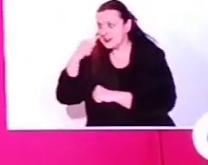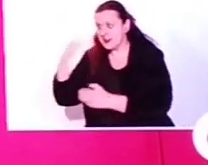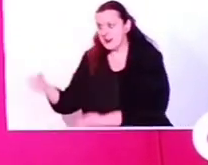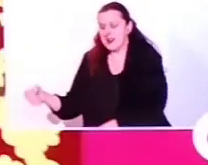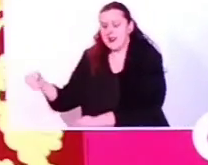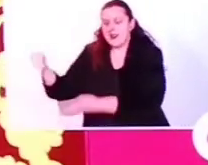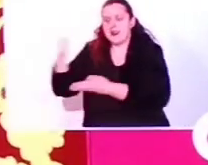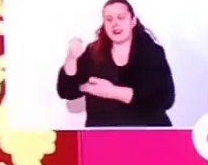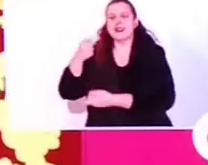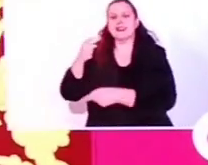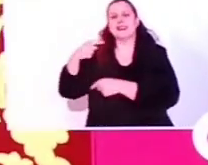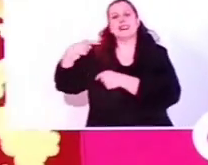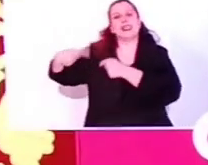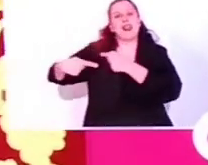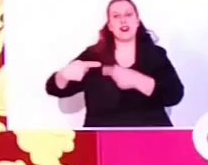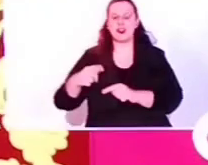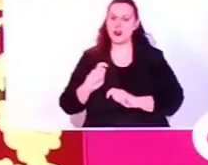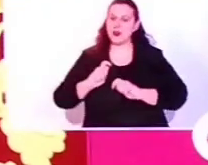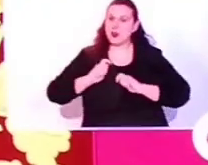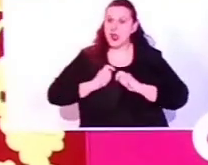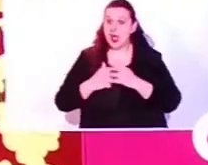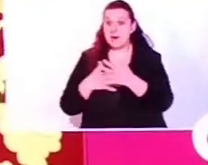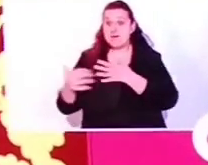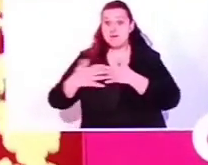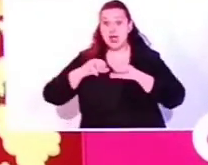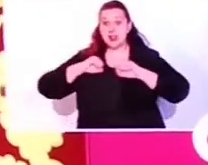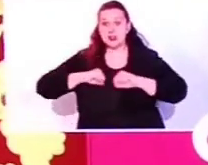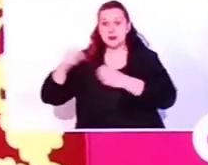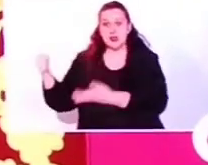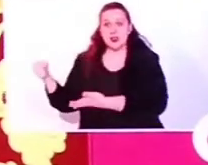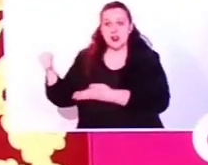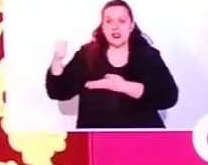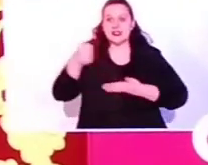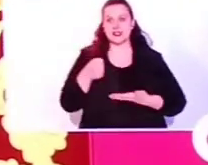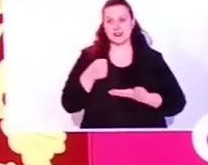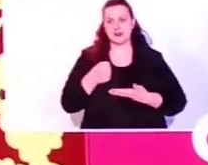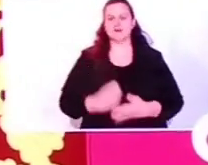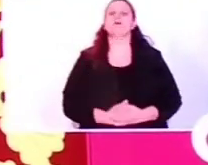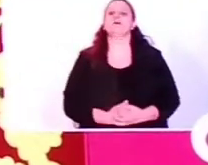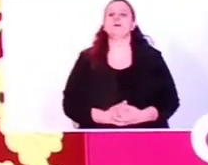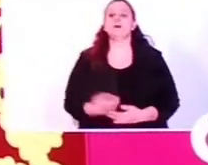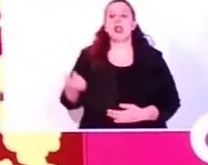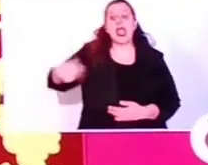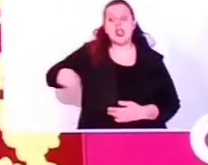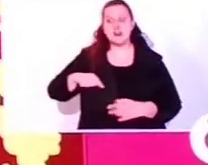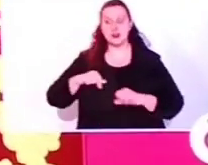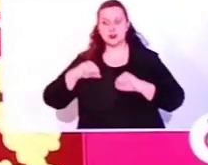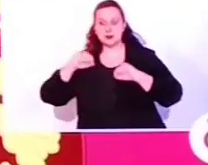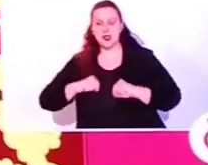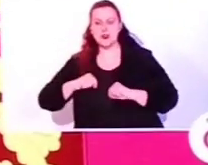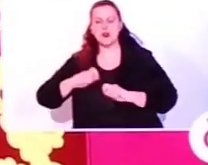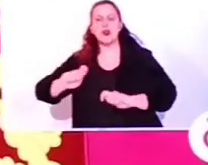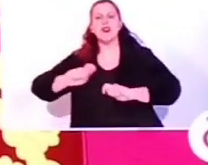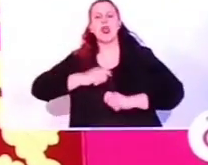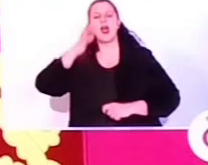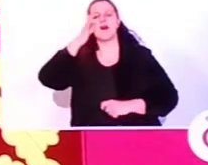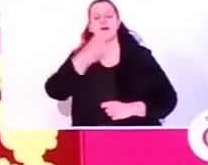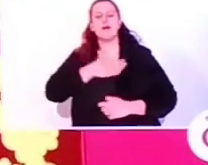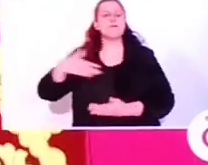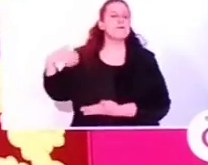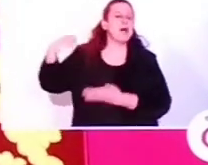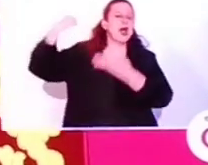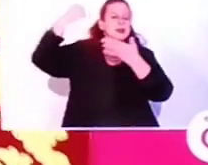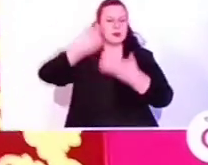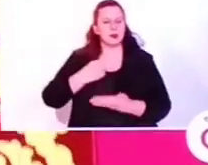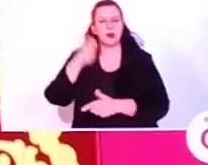hem heretat les tradicions, que de les seues mans hem rebut el seu llegat. Ells són el nostre verdader patrimoni